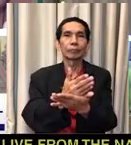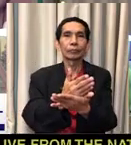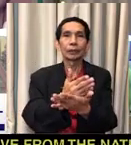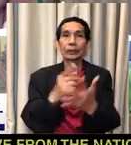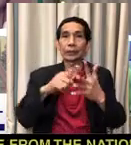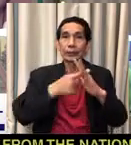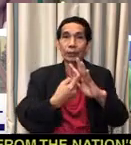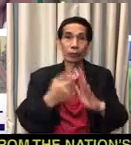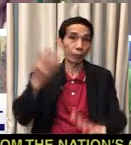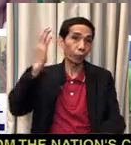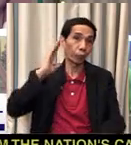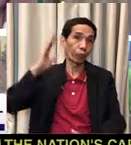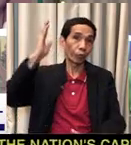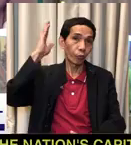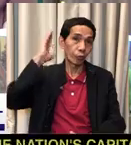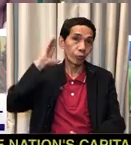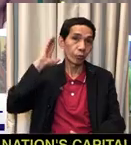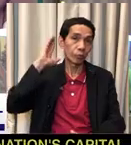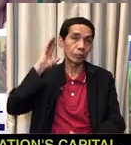Simula sa pool.